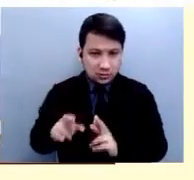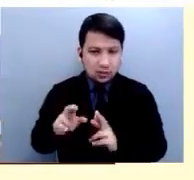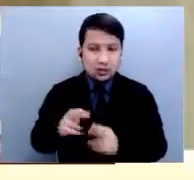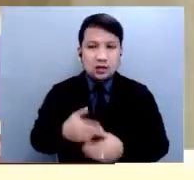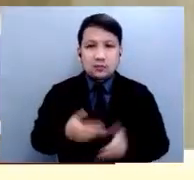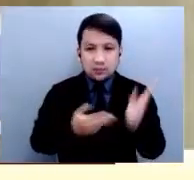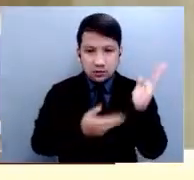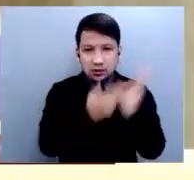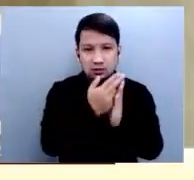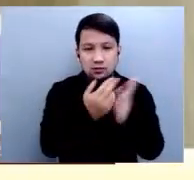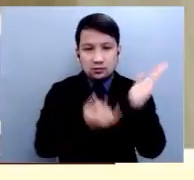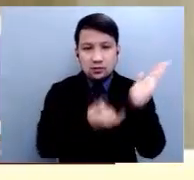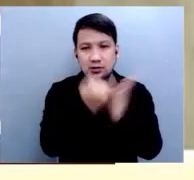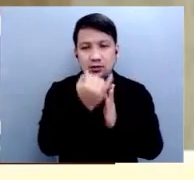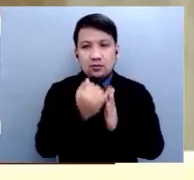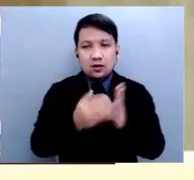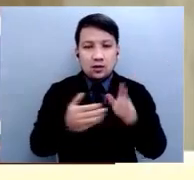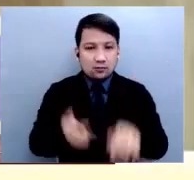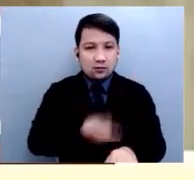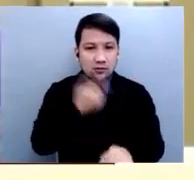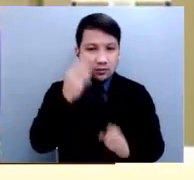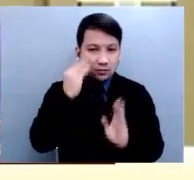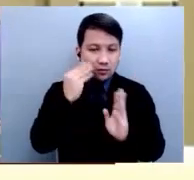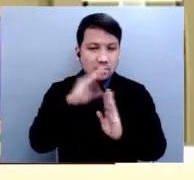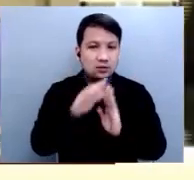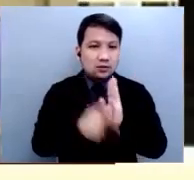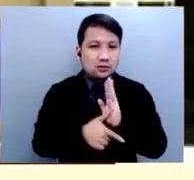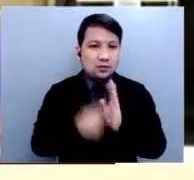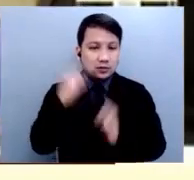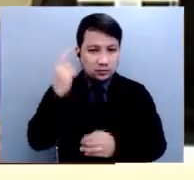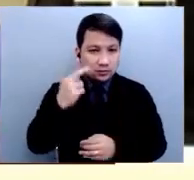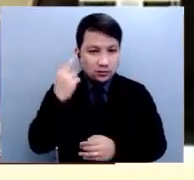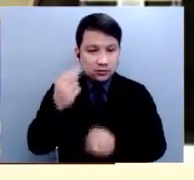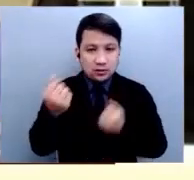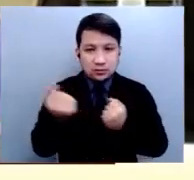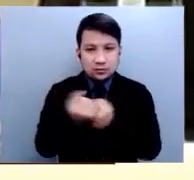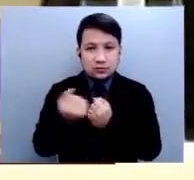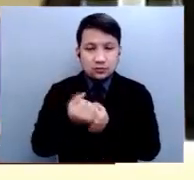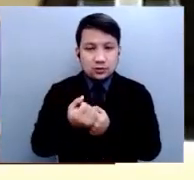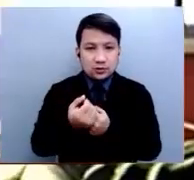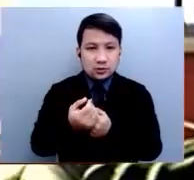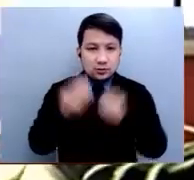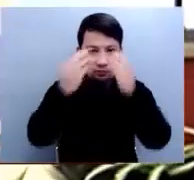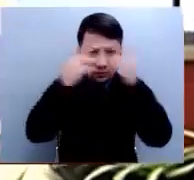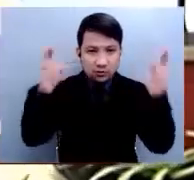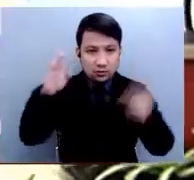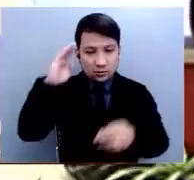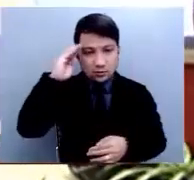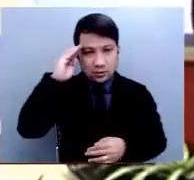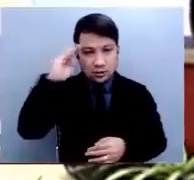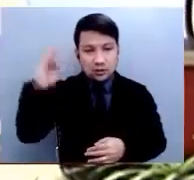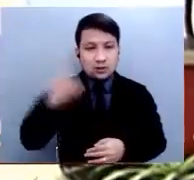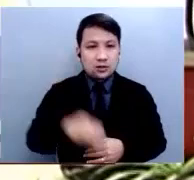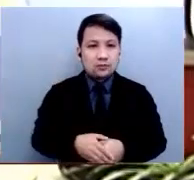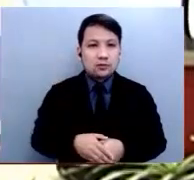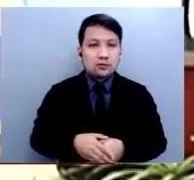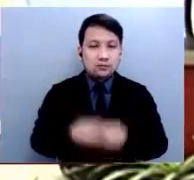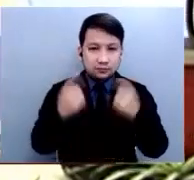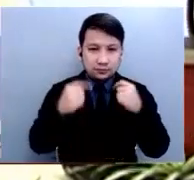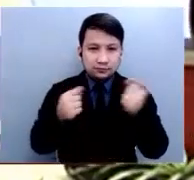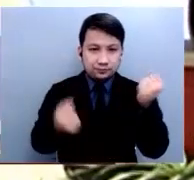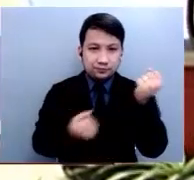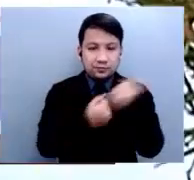at mahabang karanasan sa serbisyo ang dahilan ng pagsuporta ni Magalong sa dalawa. Sabi niya, sisikapin daw niyang